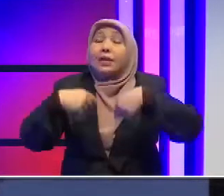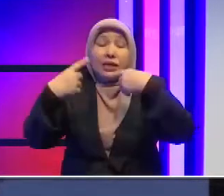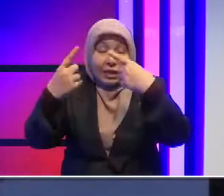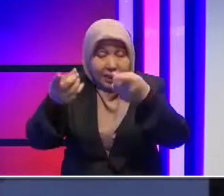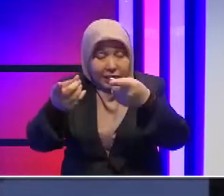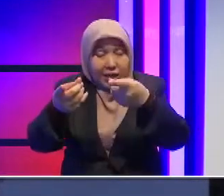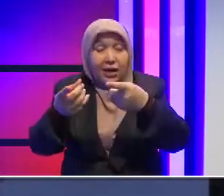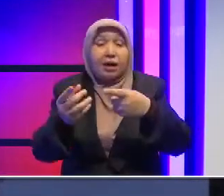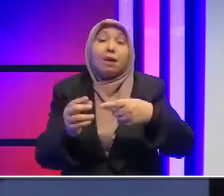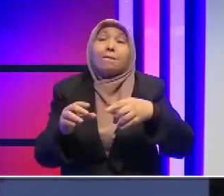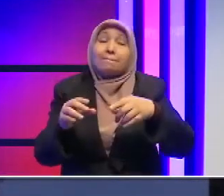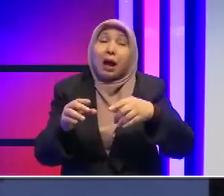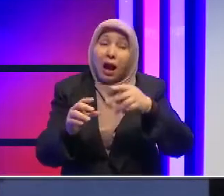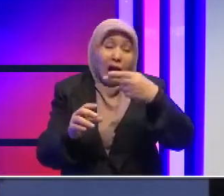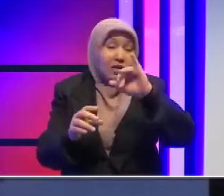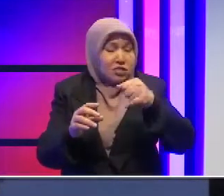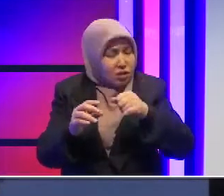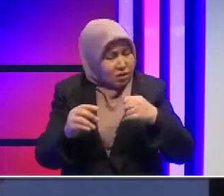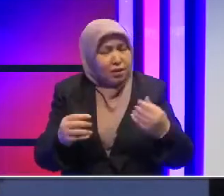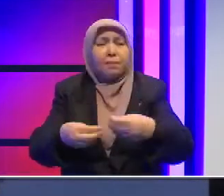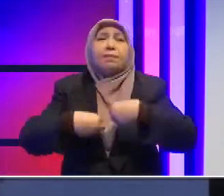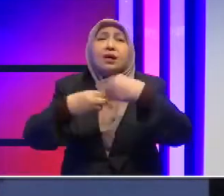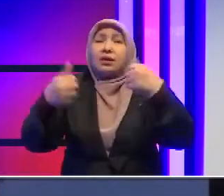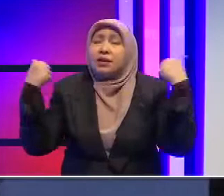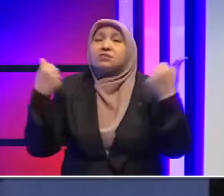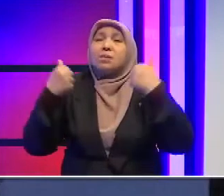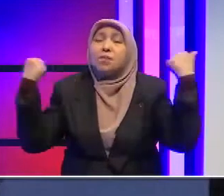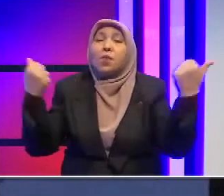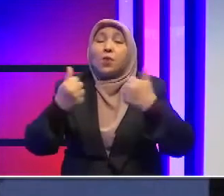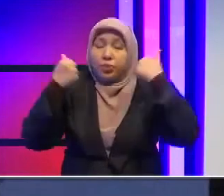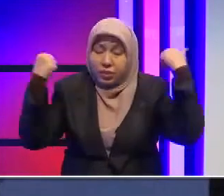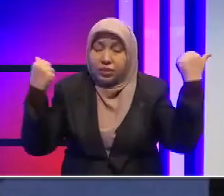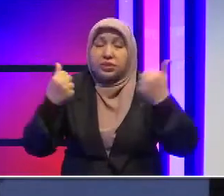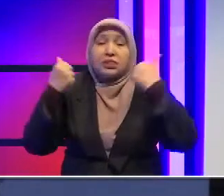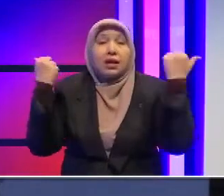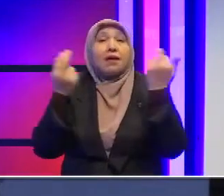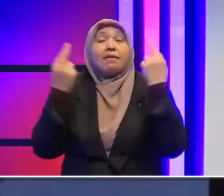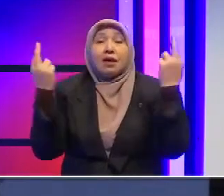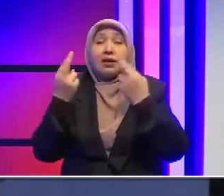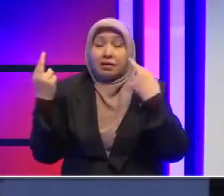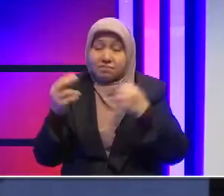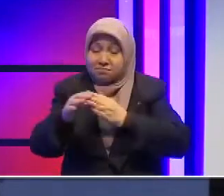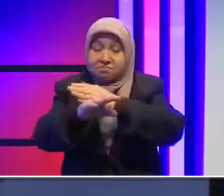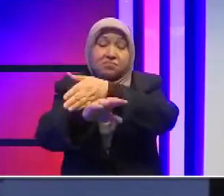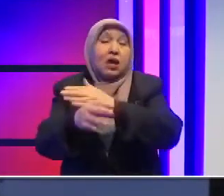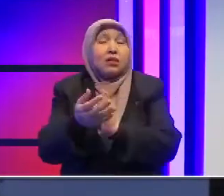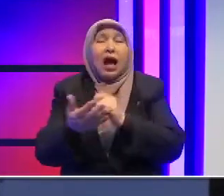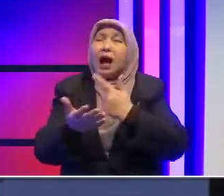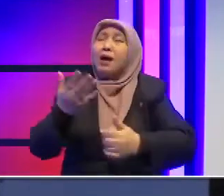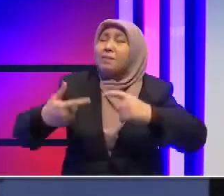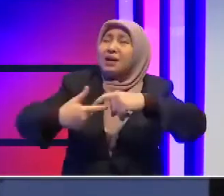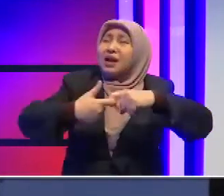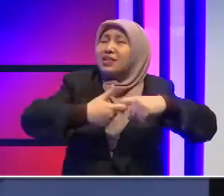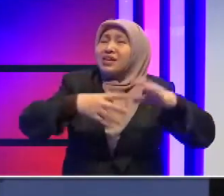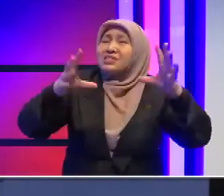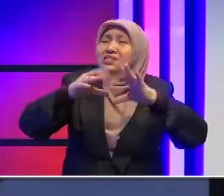pun diberikan dalam bentuk sambutan perayaan Aidul Adha itu sendiri. Lalu kalau ditanyakan apa kaitan cerita